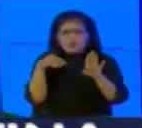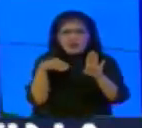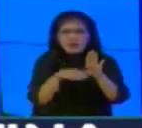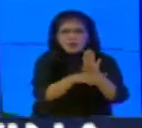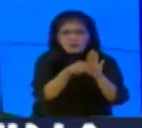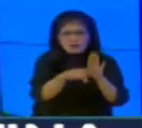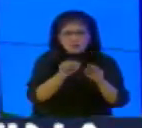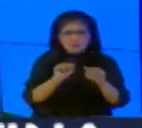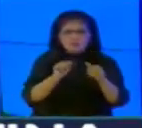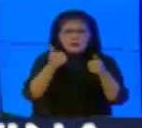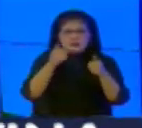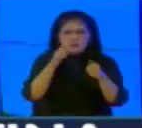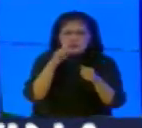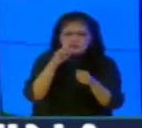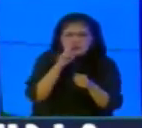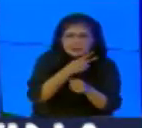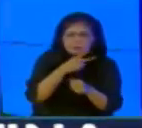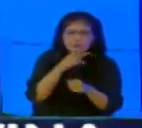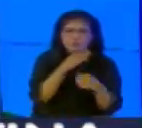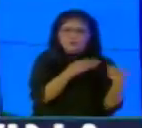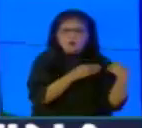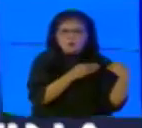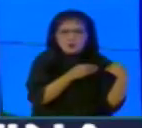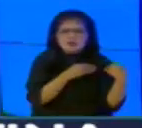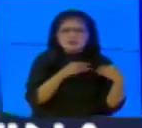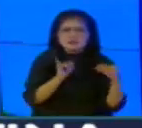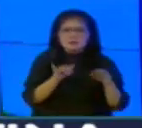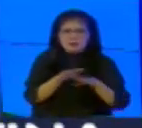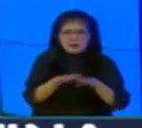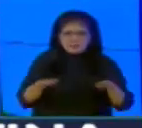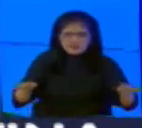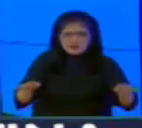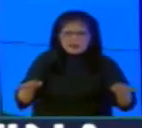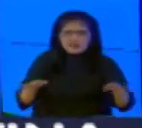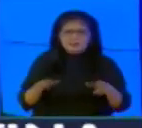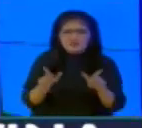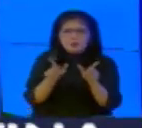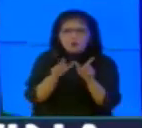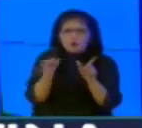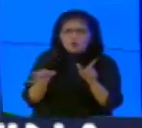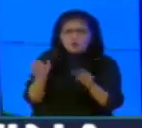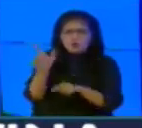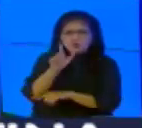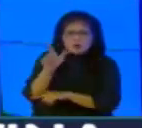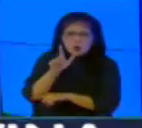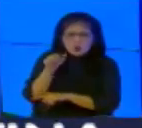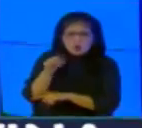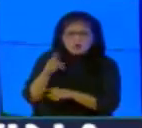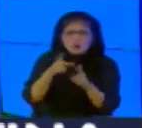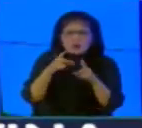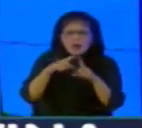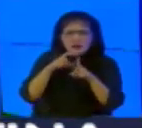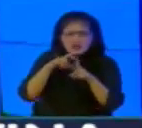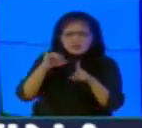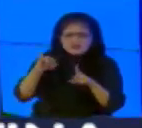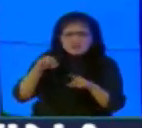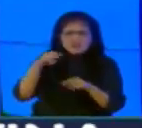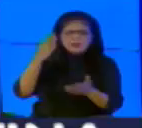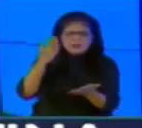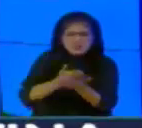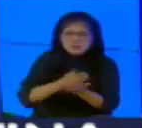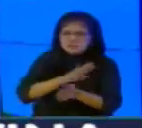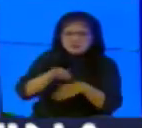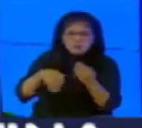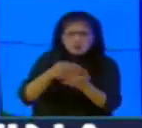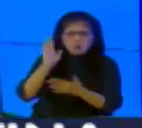Jaga dan petugas keamanan Walikota Solo FX Hadi rudyatmo menegaskan seluruh pemudik yang tiba di Solo harus